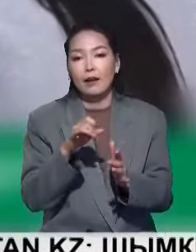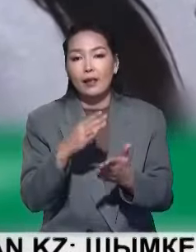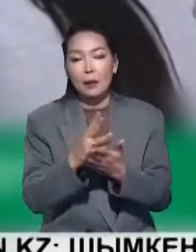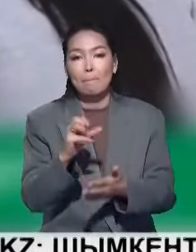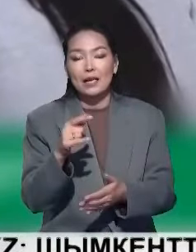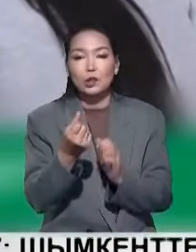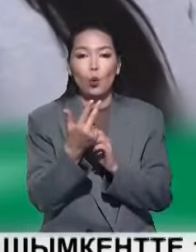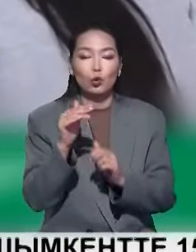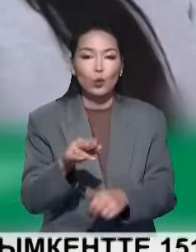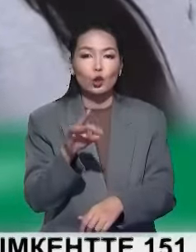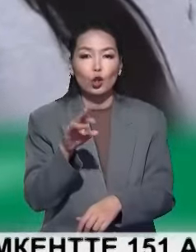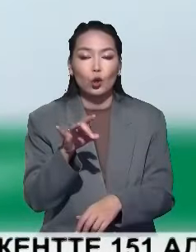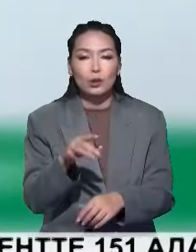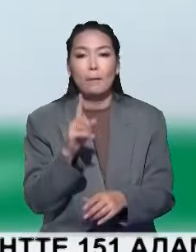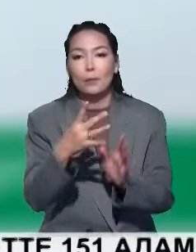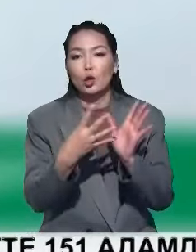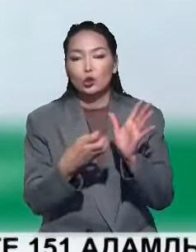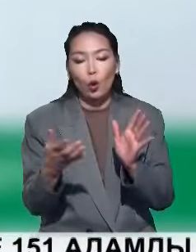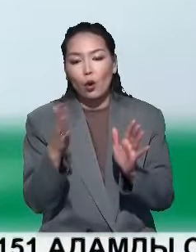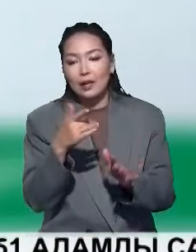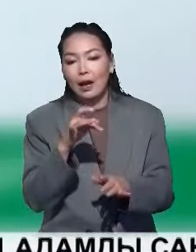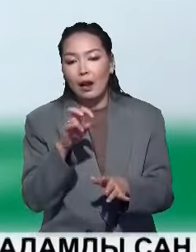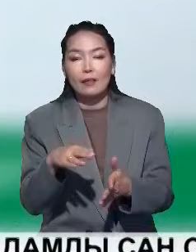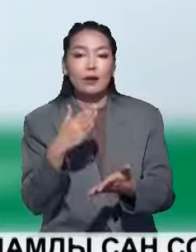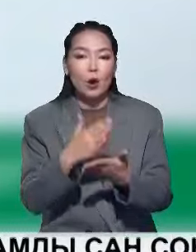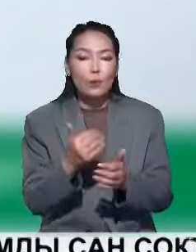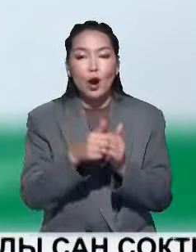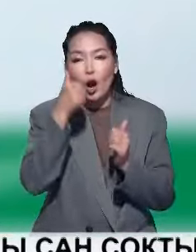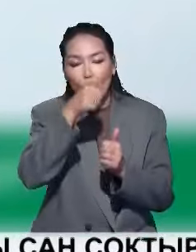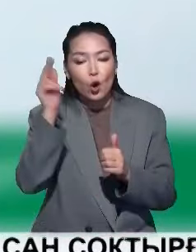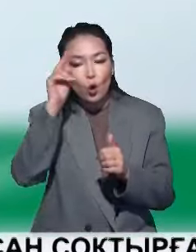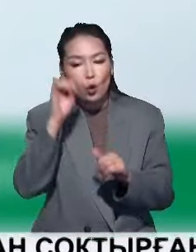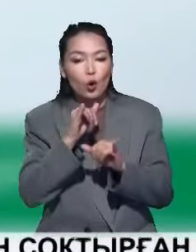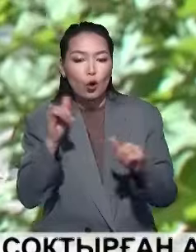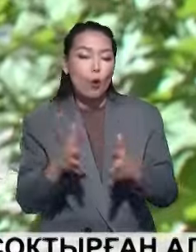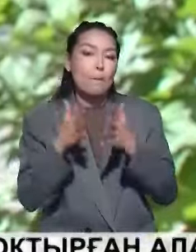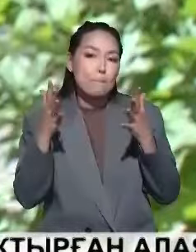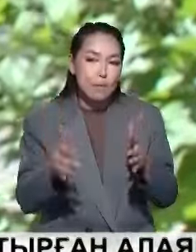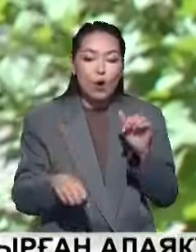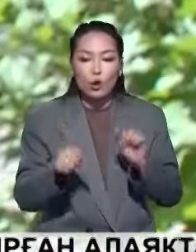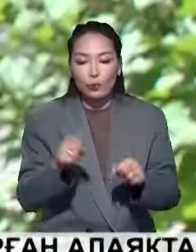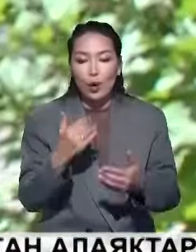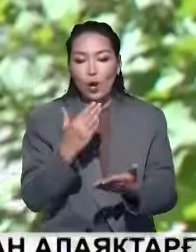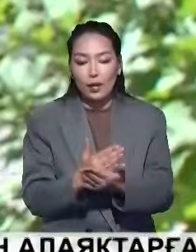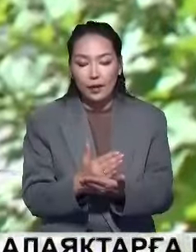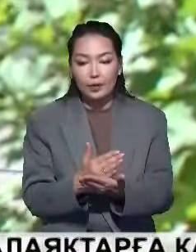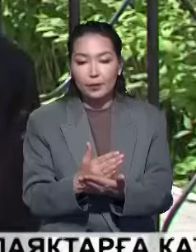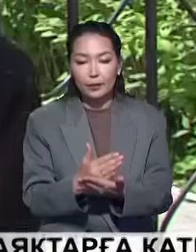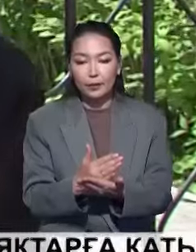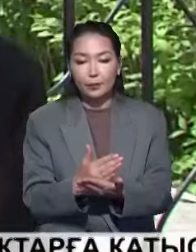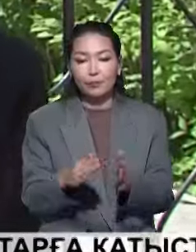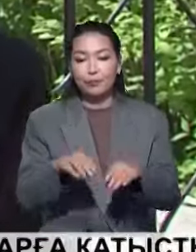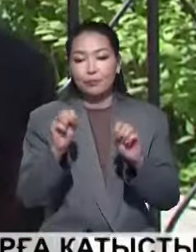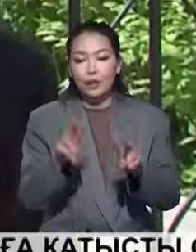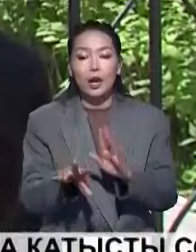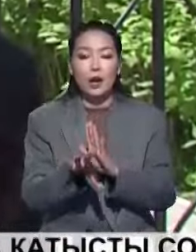мың, докторантураға түсуге 1900-ден астам грант берілді. Жылдан жылға білімді жастар үшін мүмкіндік кеңейіп келеді. Мен инженер мамандығын таңдап